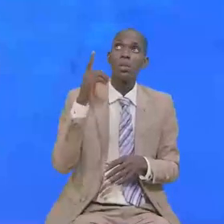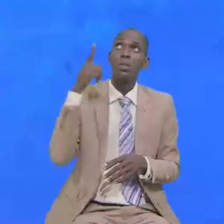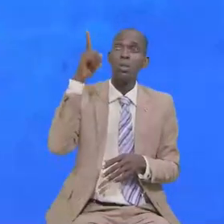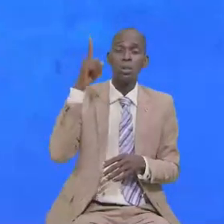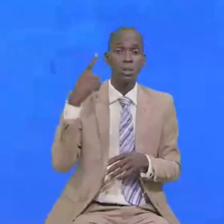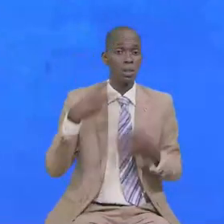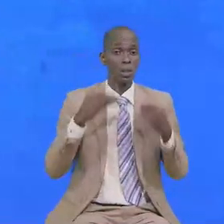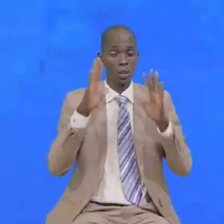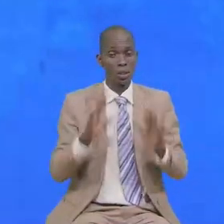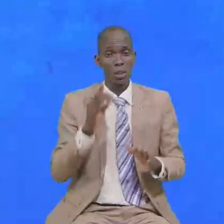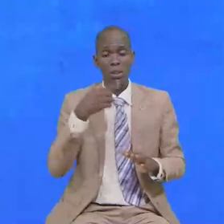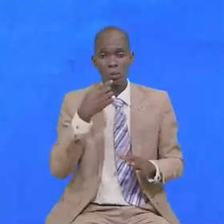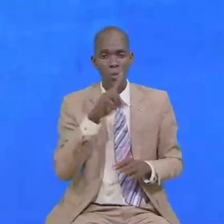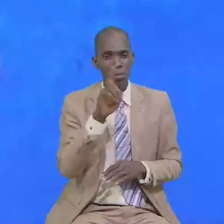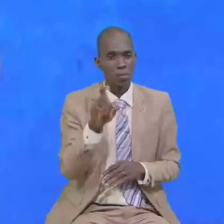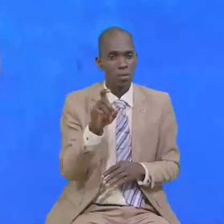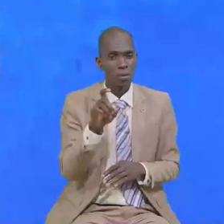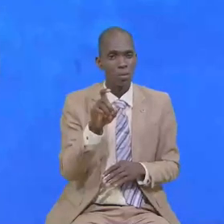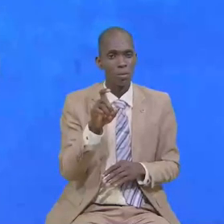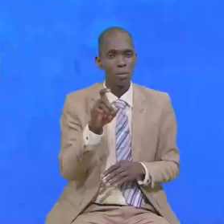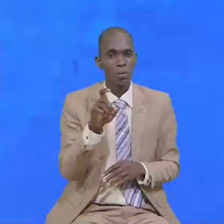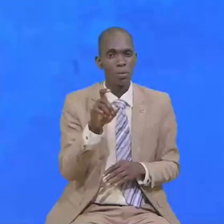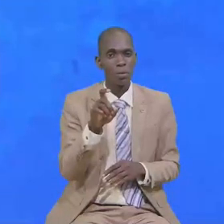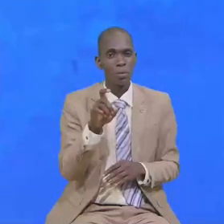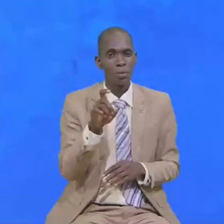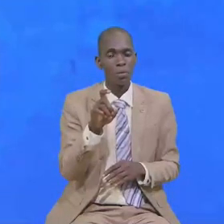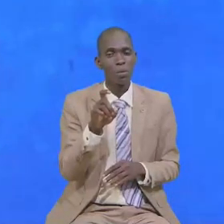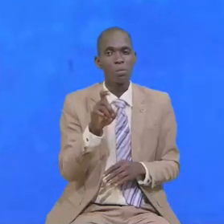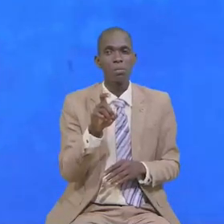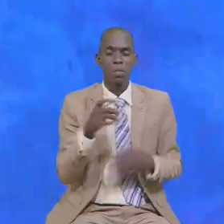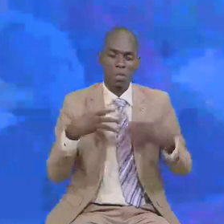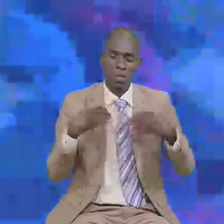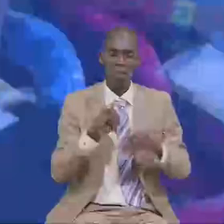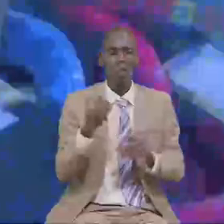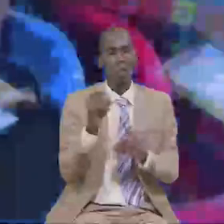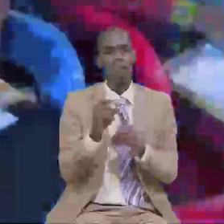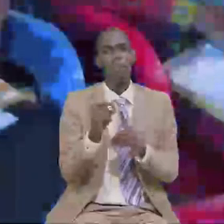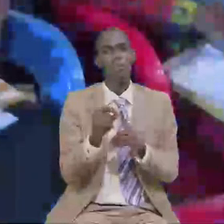Qu'est-ce que le guérisseur va dire? Quelle parole? C'est la parole qui guérit.